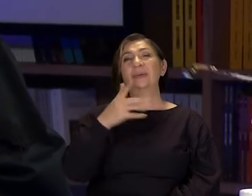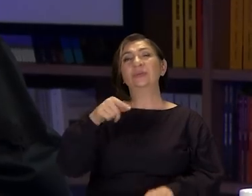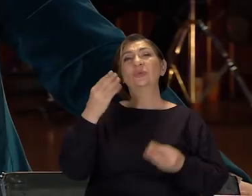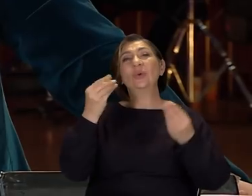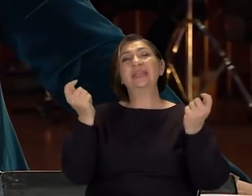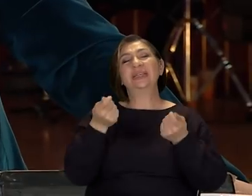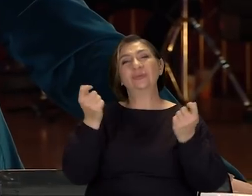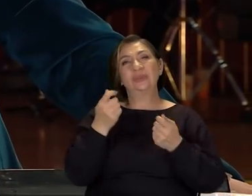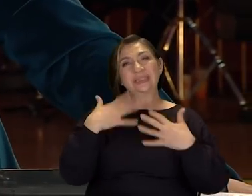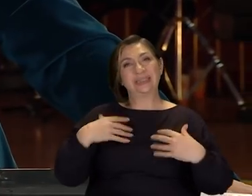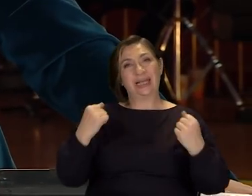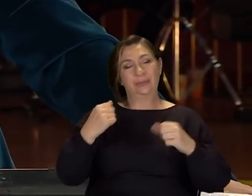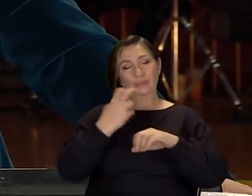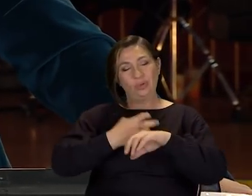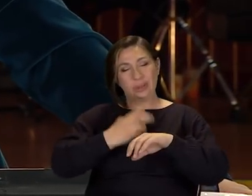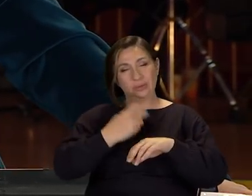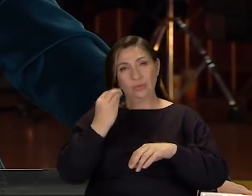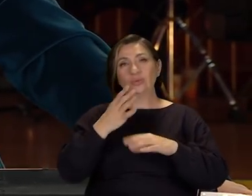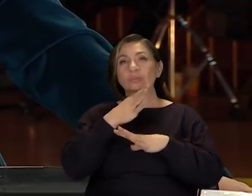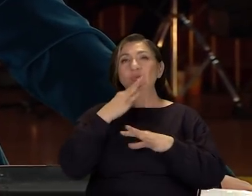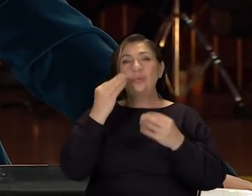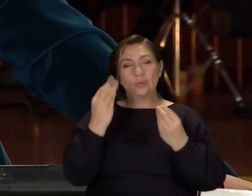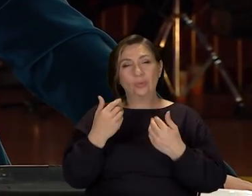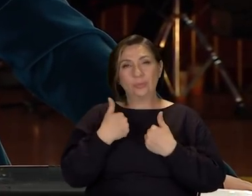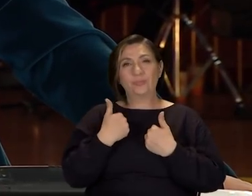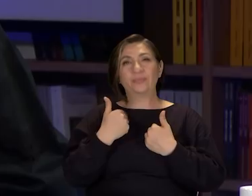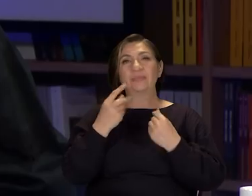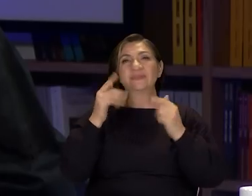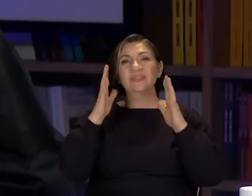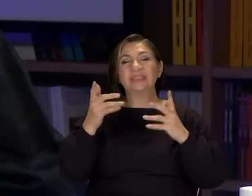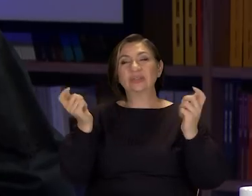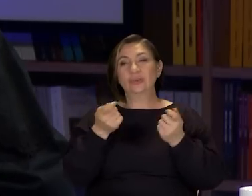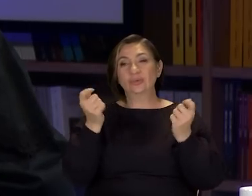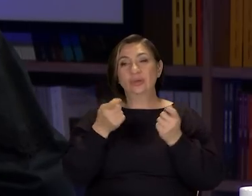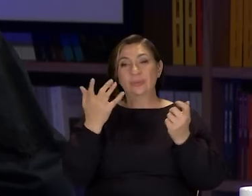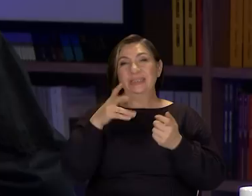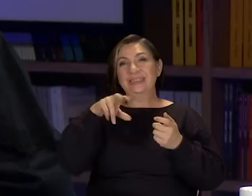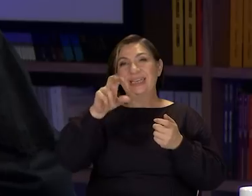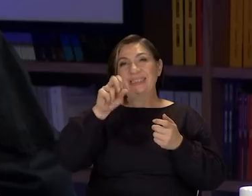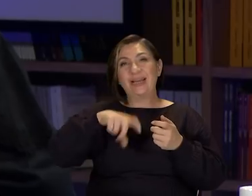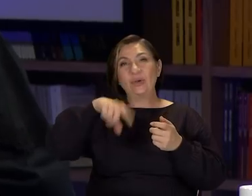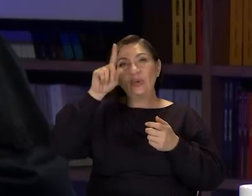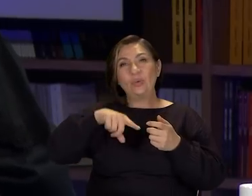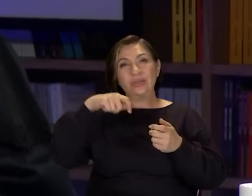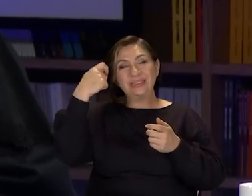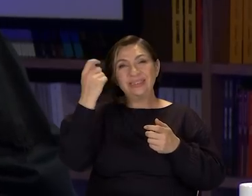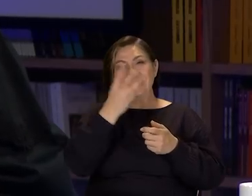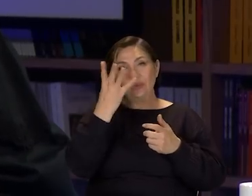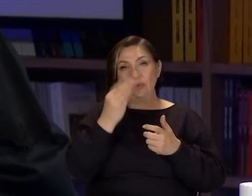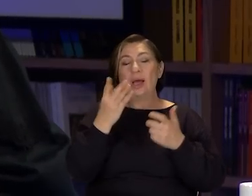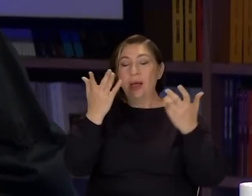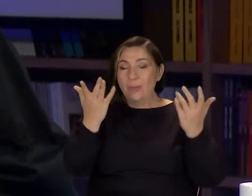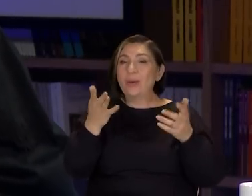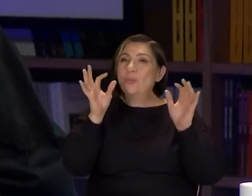iyi çalışıyor, sağlığı çok evet, yerinde. Çok büyük mutluluk duyuyorum. Yani izlerken. Biraz yoğun çalışıyorlar tabii 80'ler günlük dizi olunca. Evet.